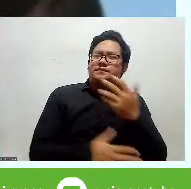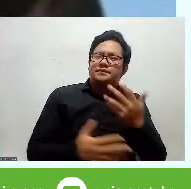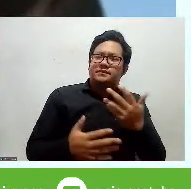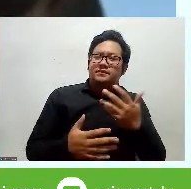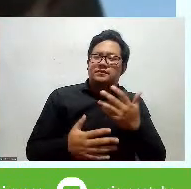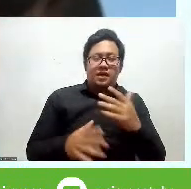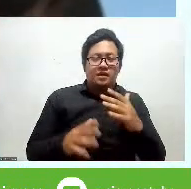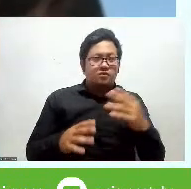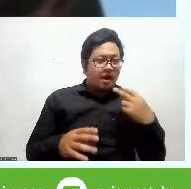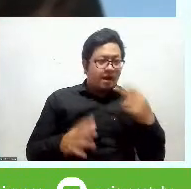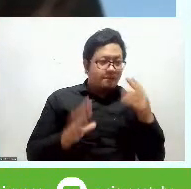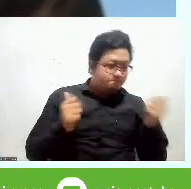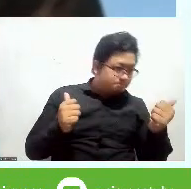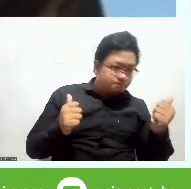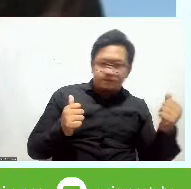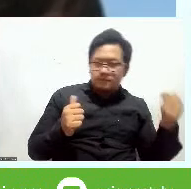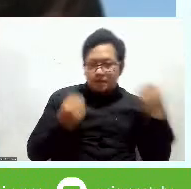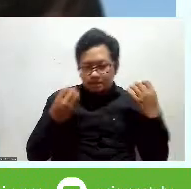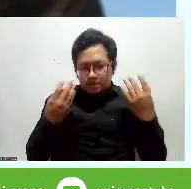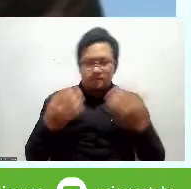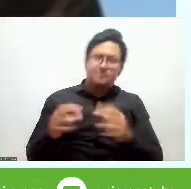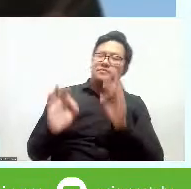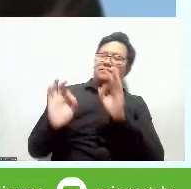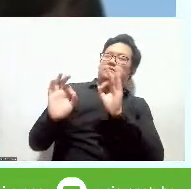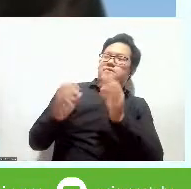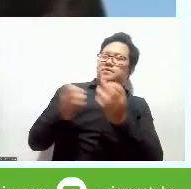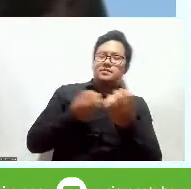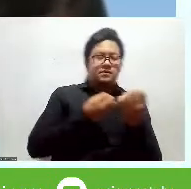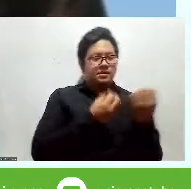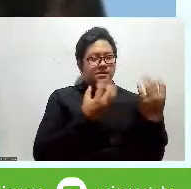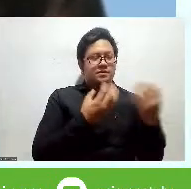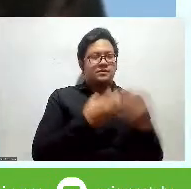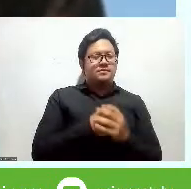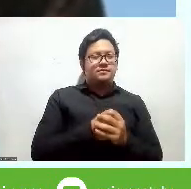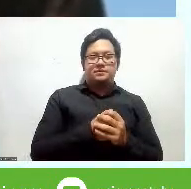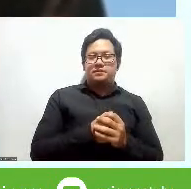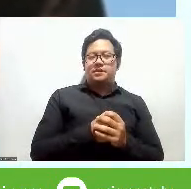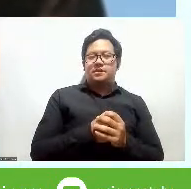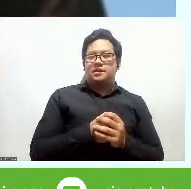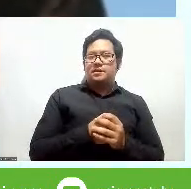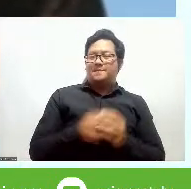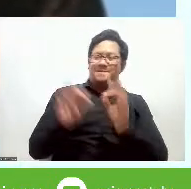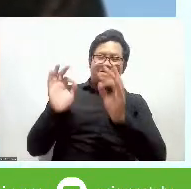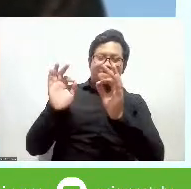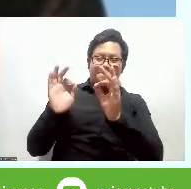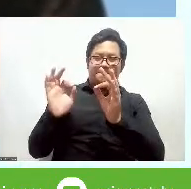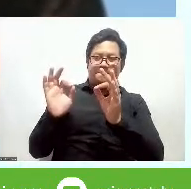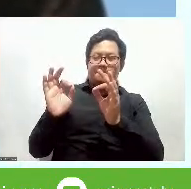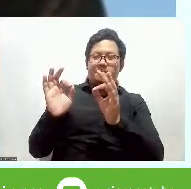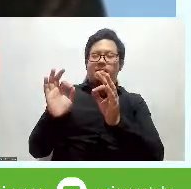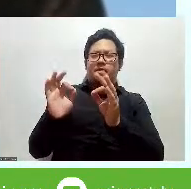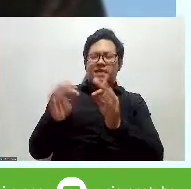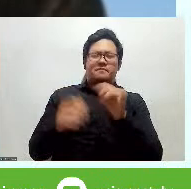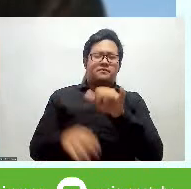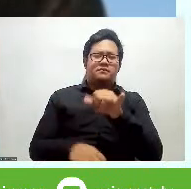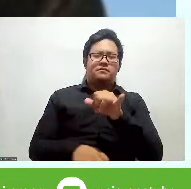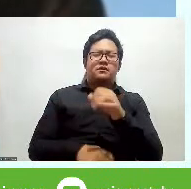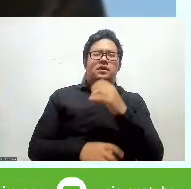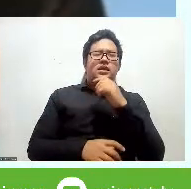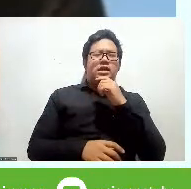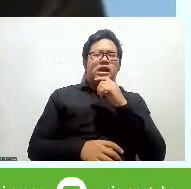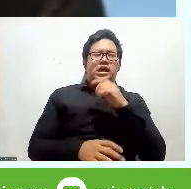suara ya aman-aman suara aman baik clothing Oke Oke Eh iya Salah satu program nah